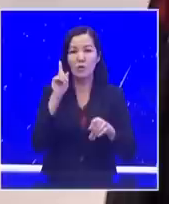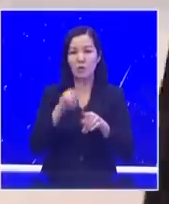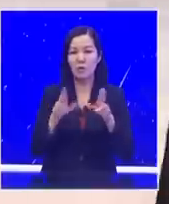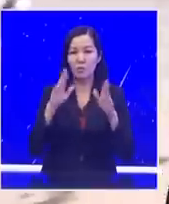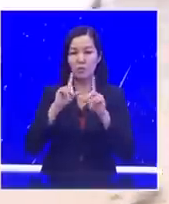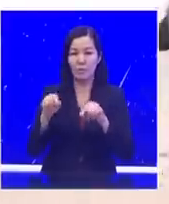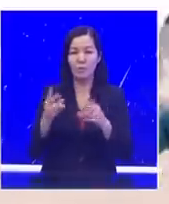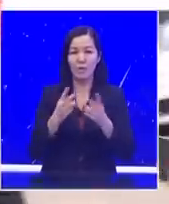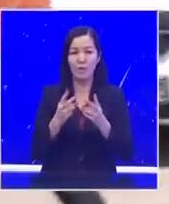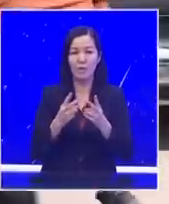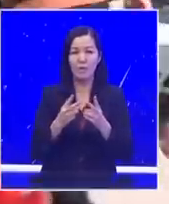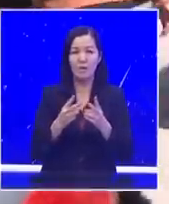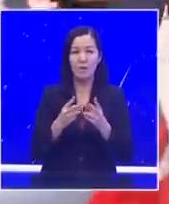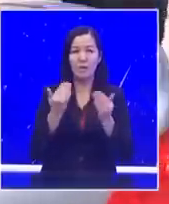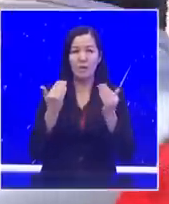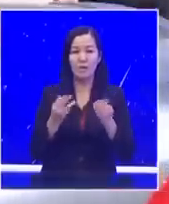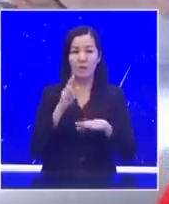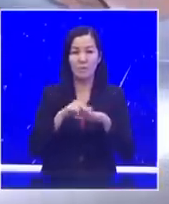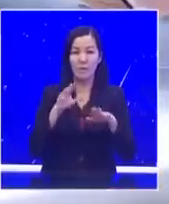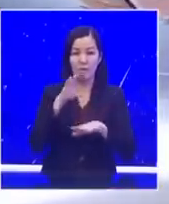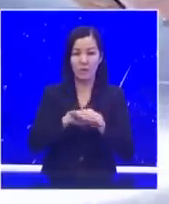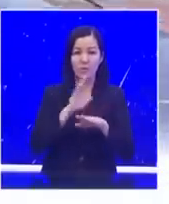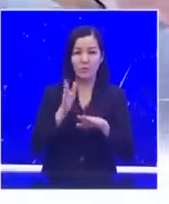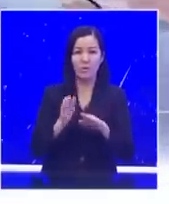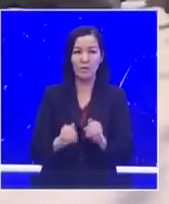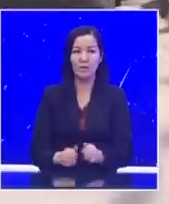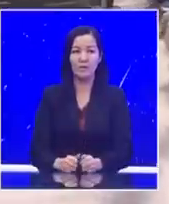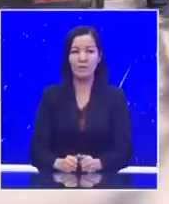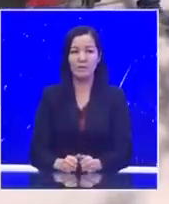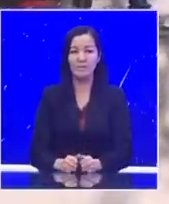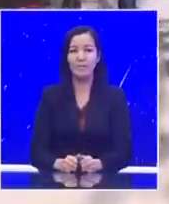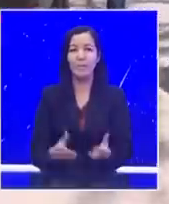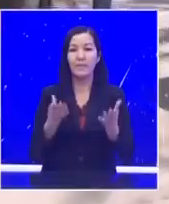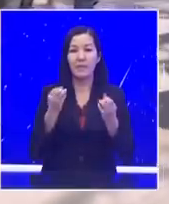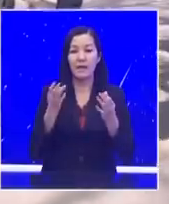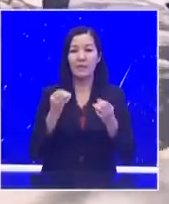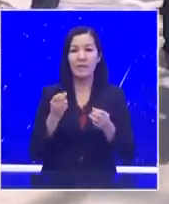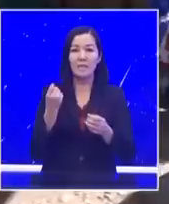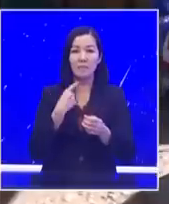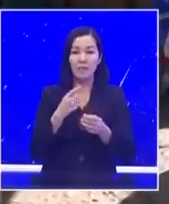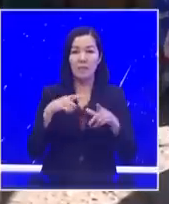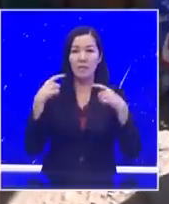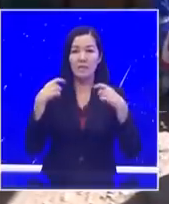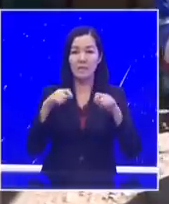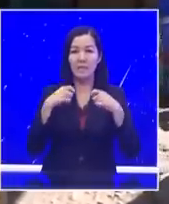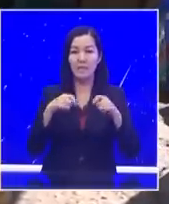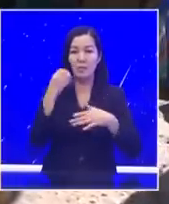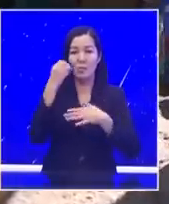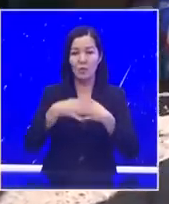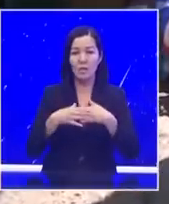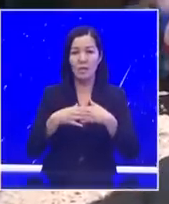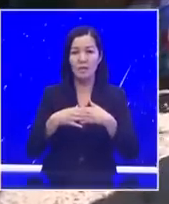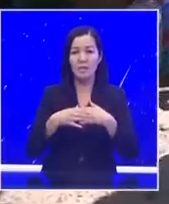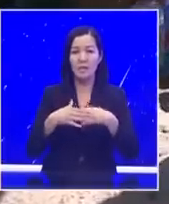Иә. Атогазна полиция алып кетеді ағаға. Сонымен қатар спирттік өнімдер сатқан орталықтар мен